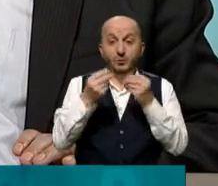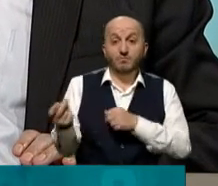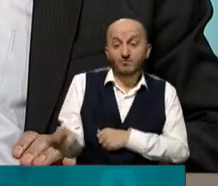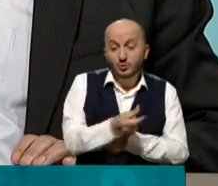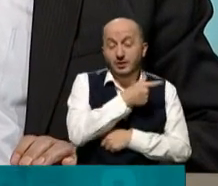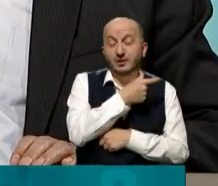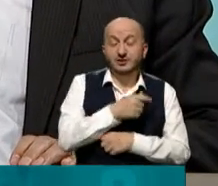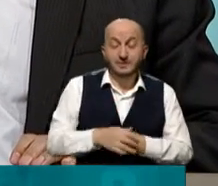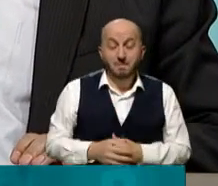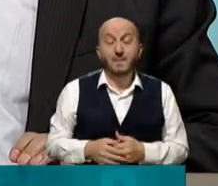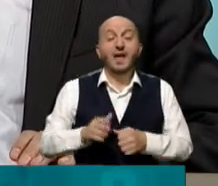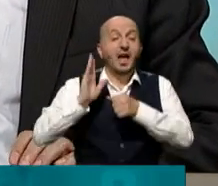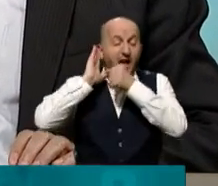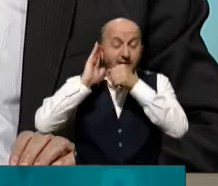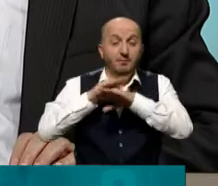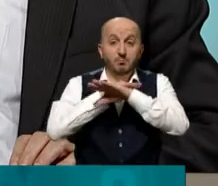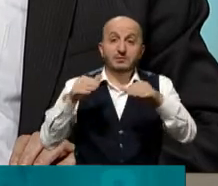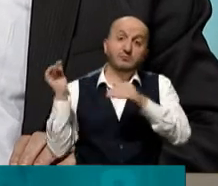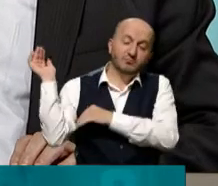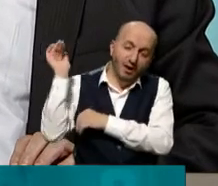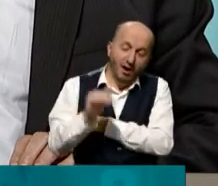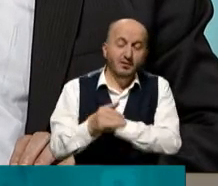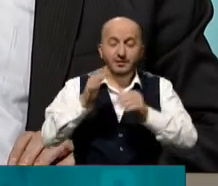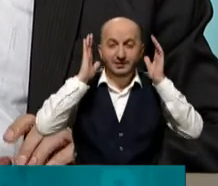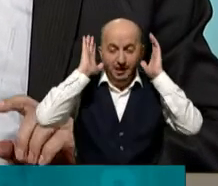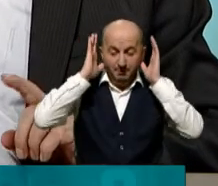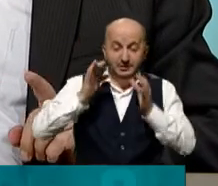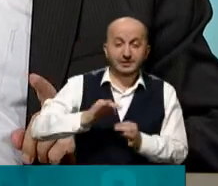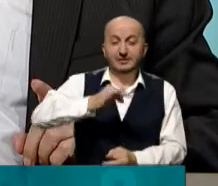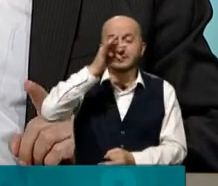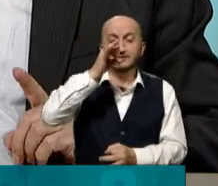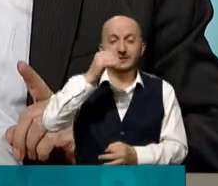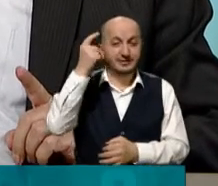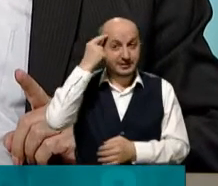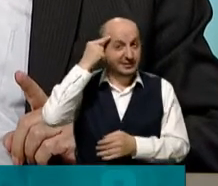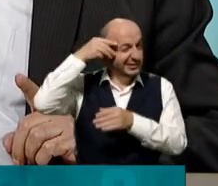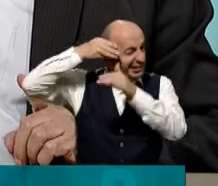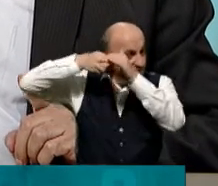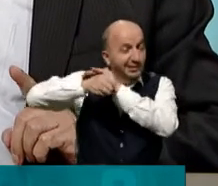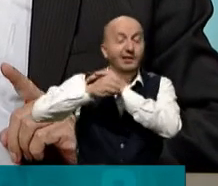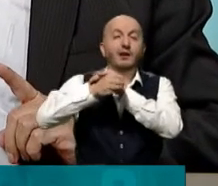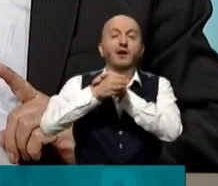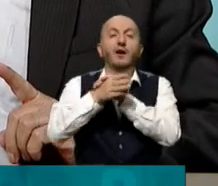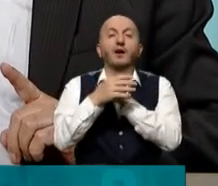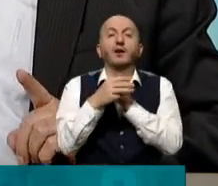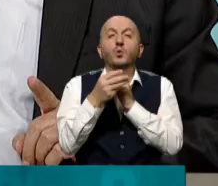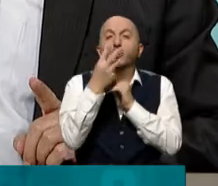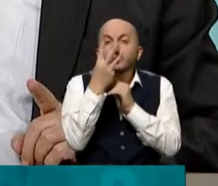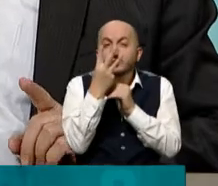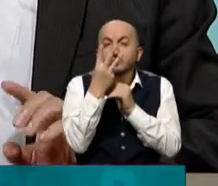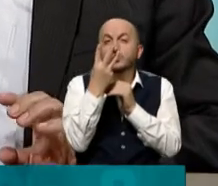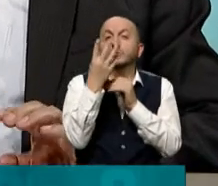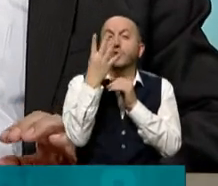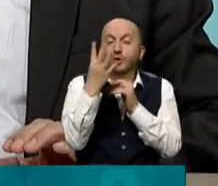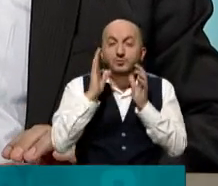uzaklaşır. Ezan bitince gelir, namaz kılan insanın adeta zihnine girerek 3 mü kıldım, 4 mü